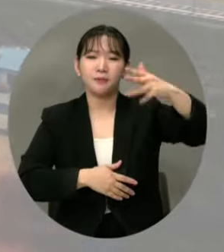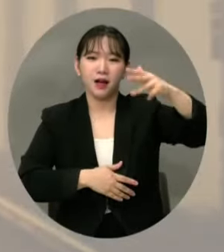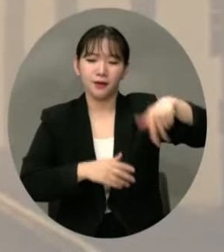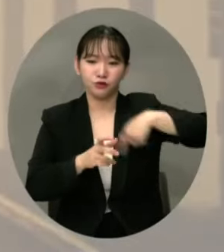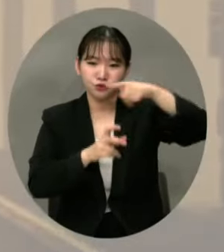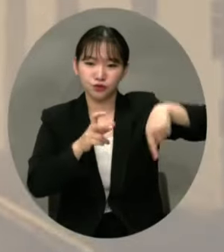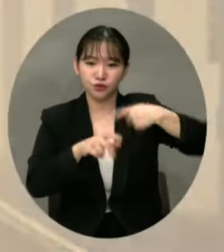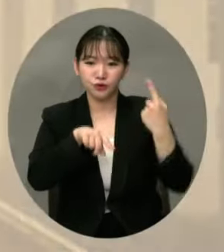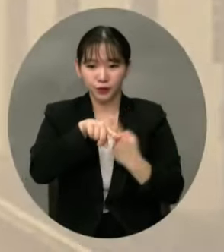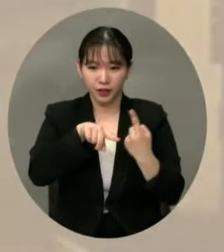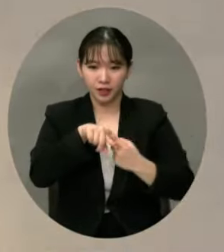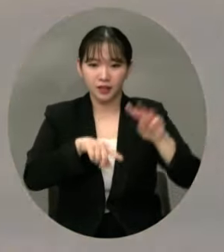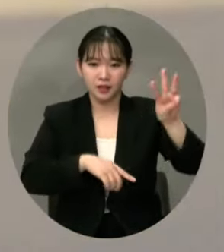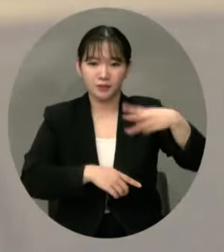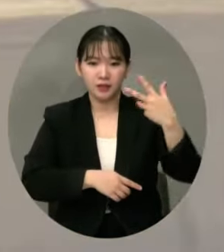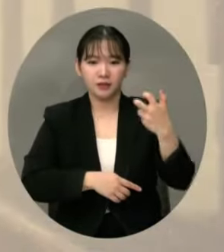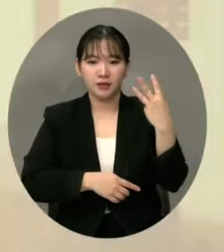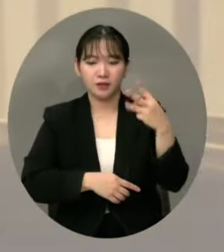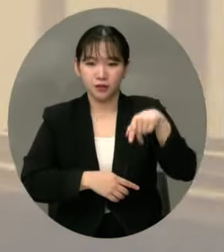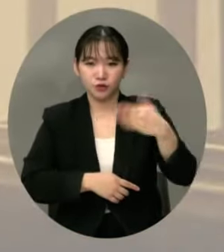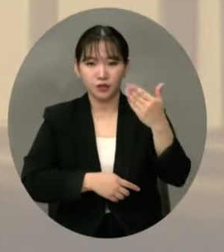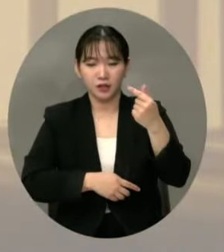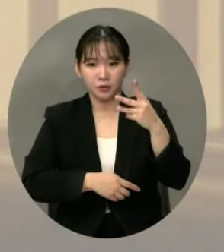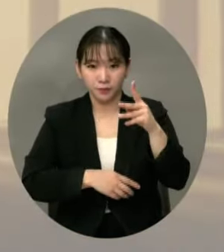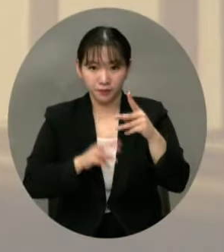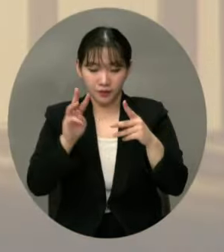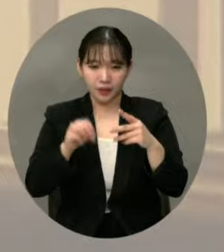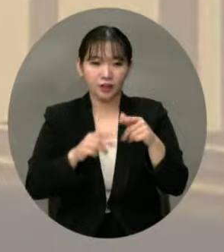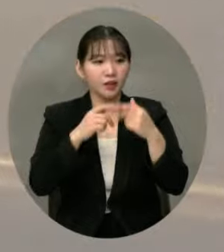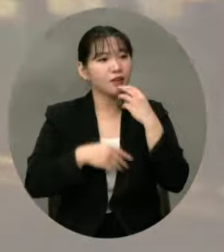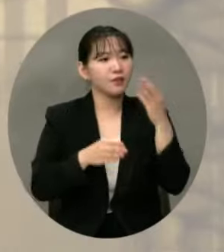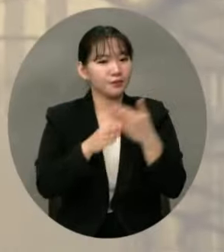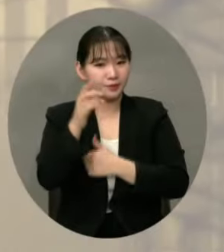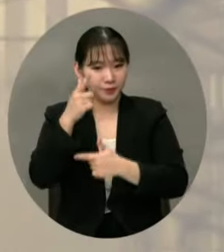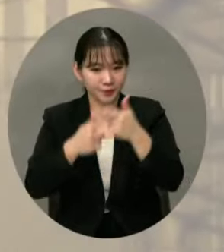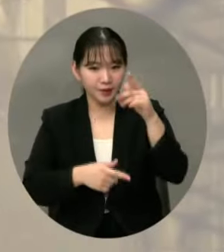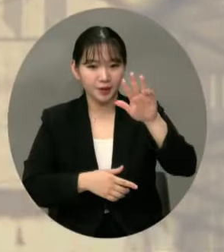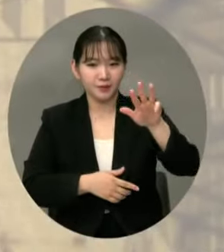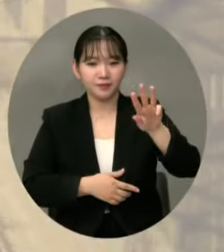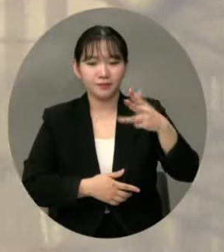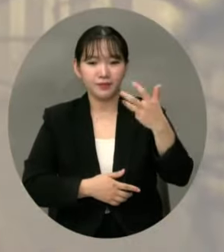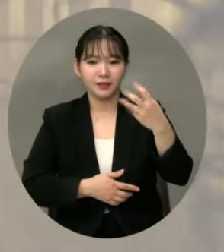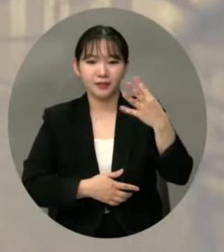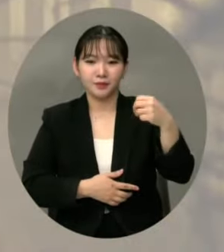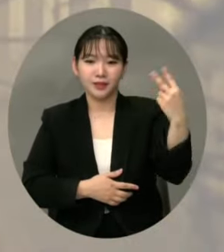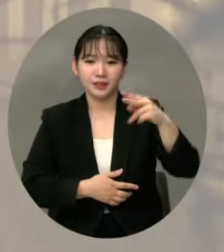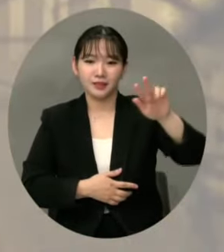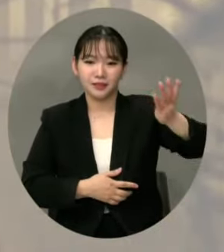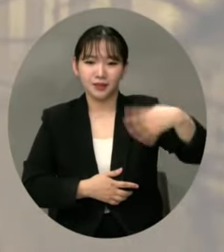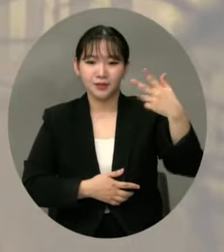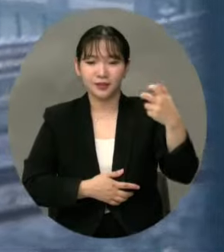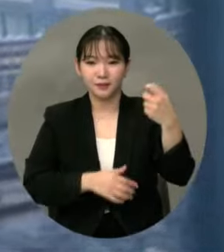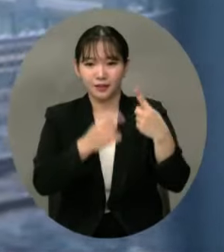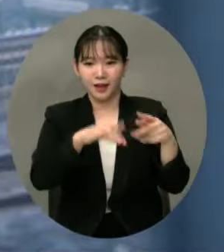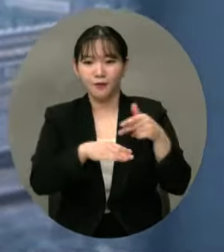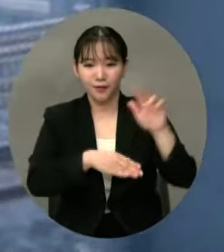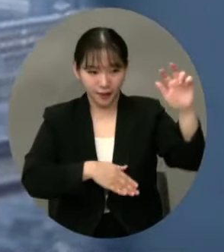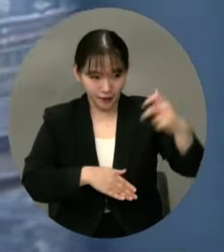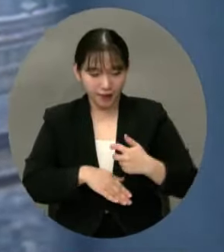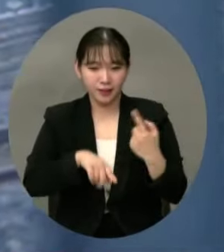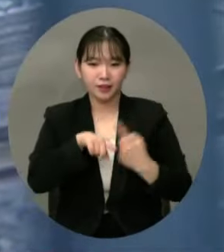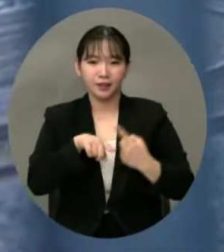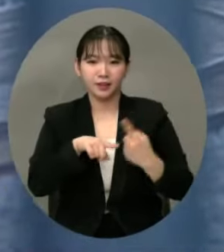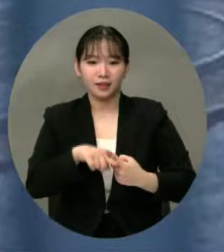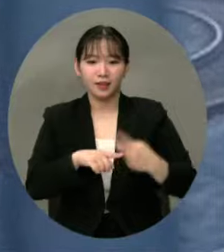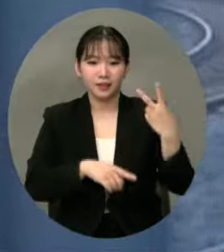같고, 373.9km인 서울에서 목포를 약 84만 2,471회를 왕복한 것과 다름없는 KTX. 2025년